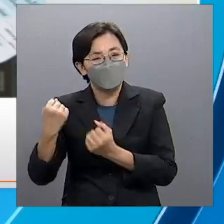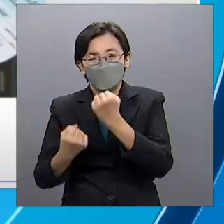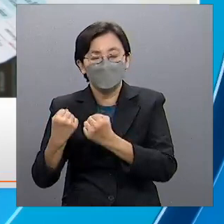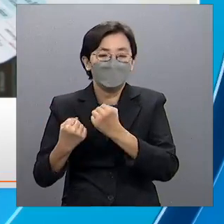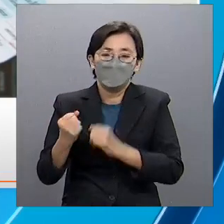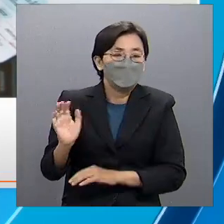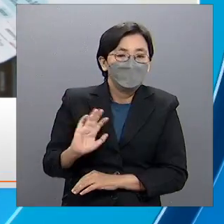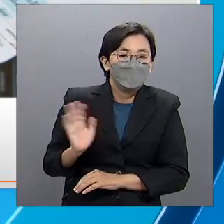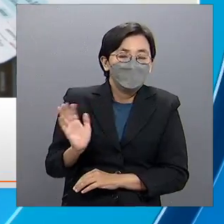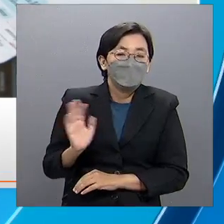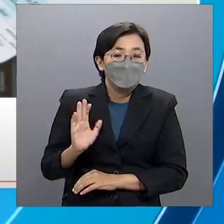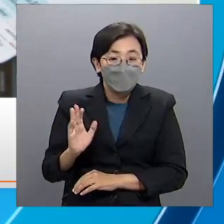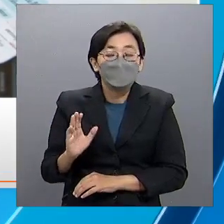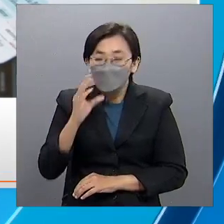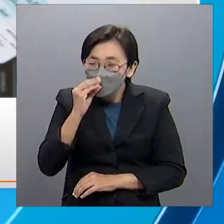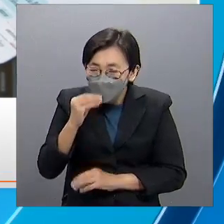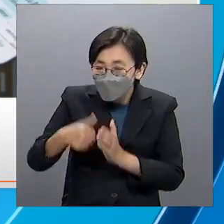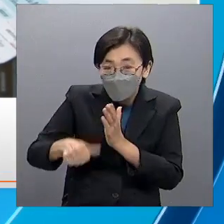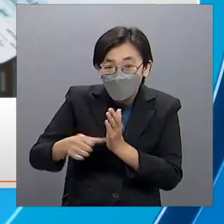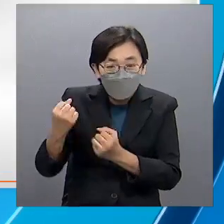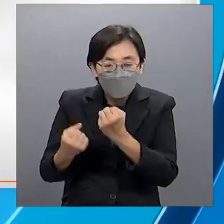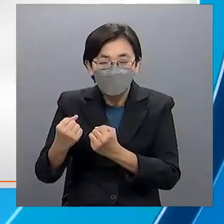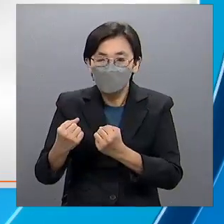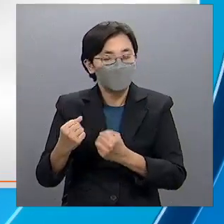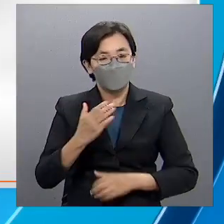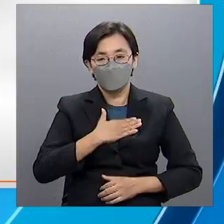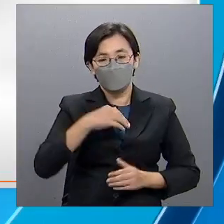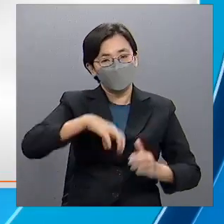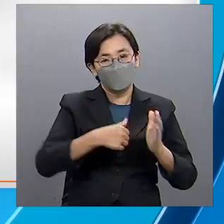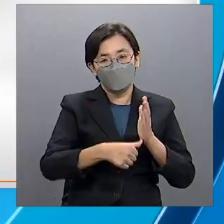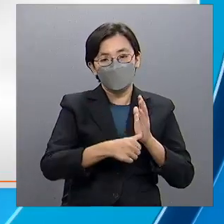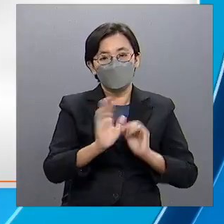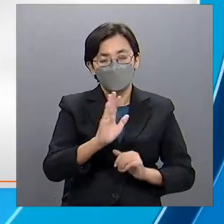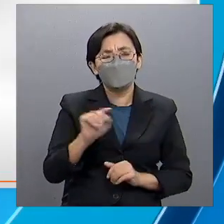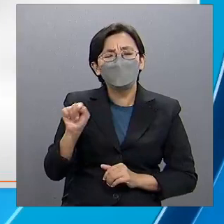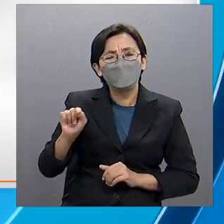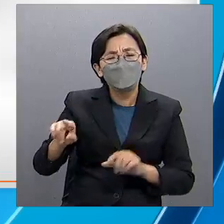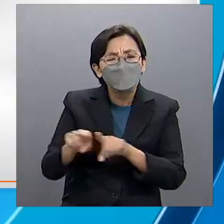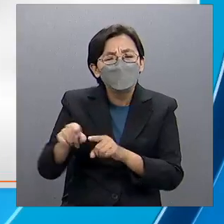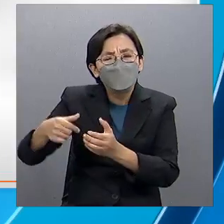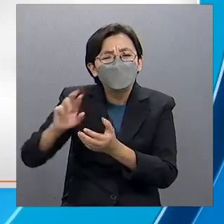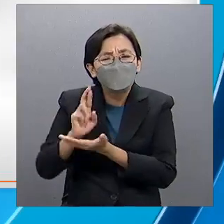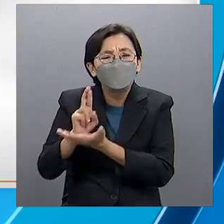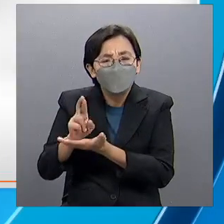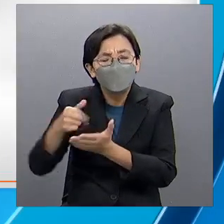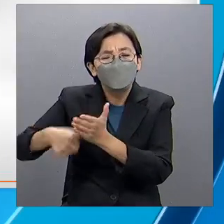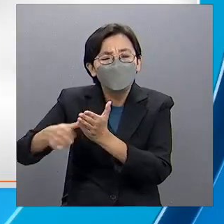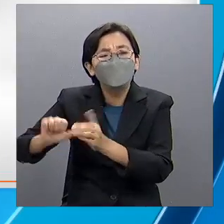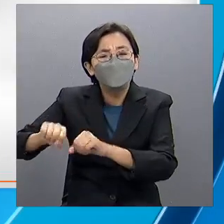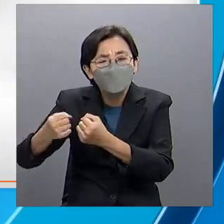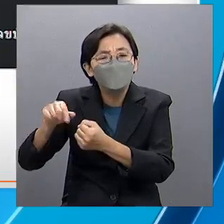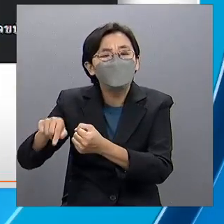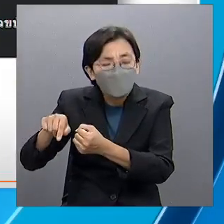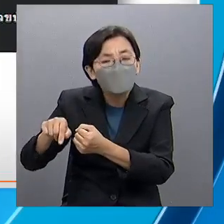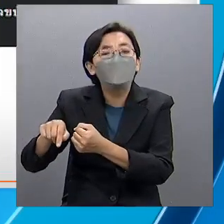นี่ยมันจะเป็นเหมือนกับว่าได้รับรางวัลอะไรอย่างเง ี้ ย ใช่ไหมคะ ก็จะมีภาษีหักมาที่จ่ายอันนี้ต้องเรียนให้ทราบ